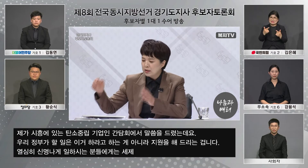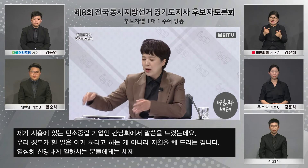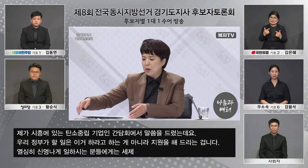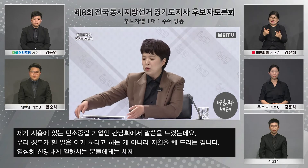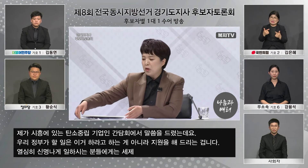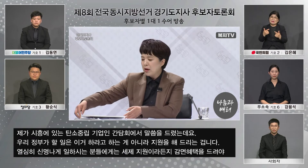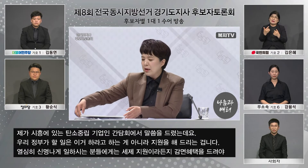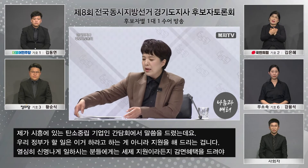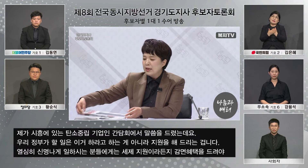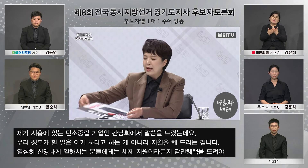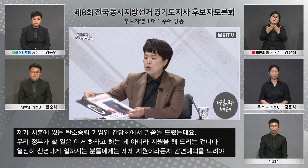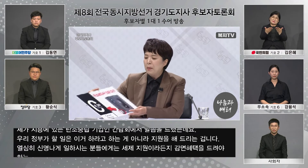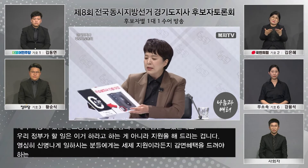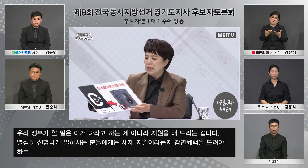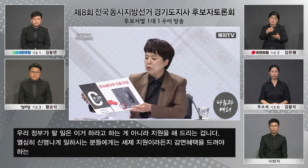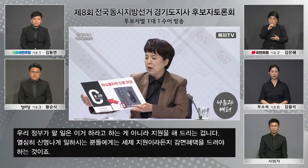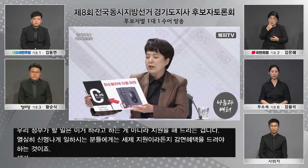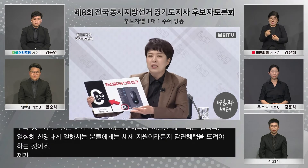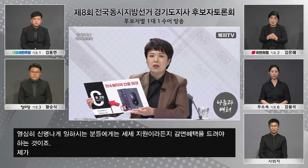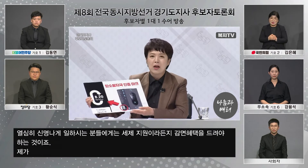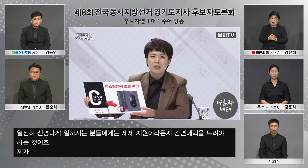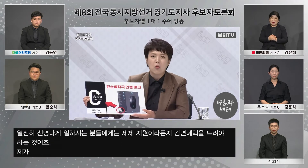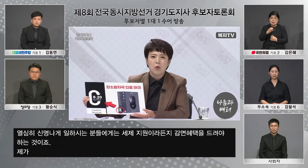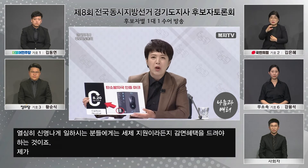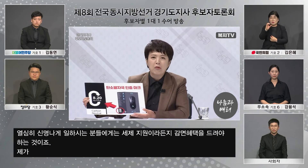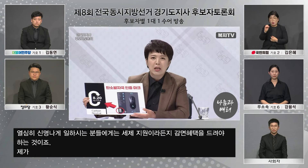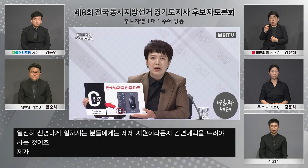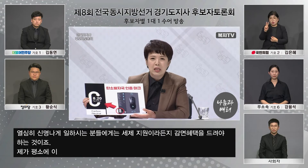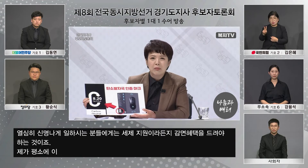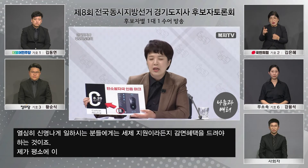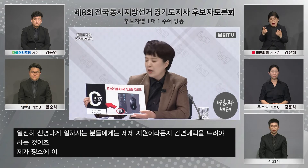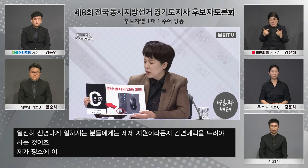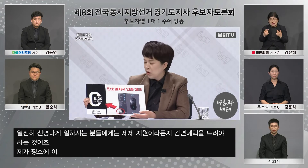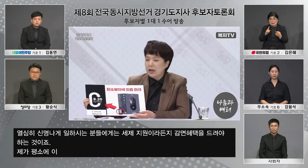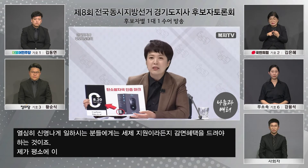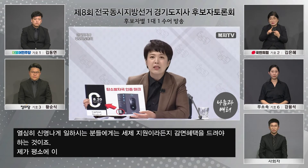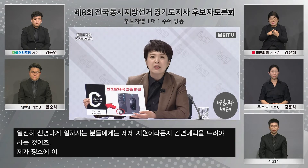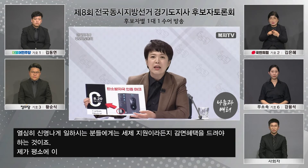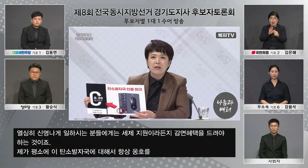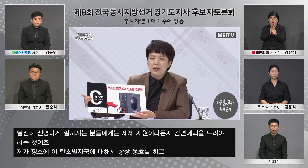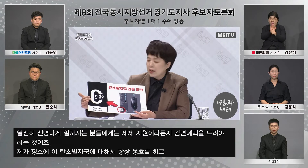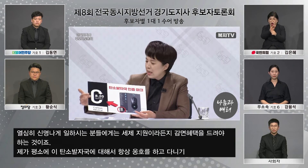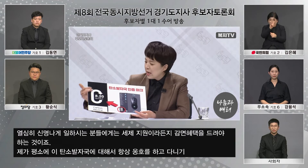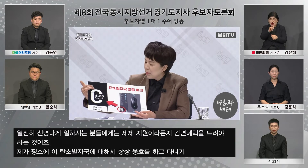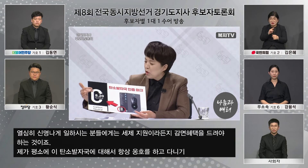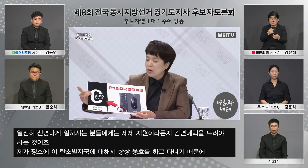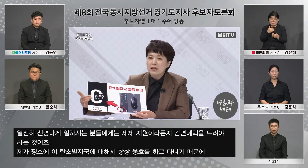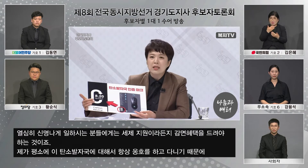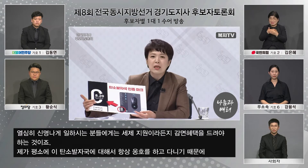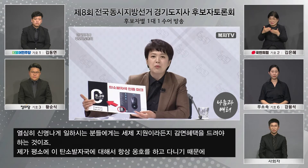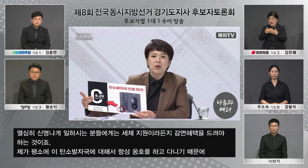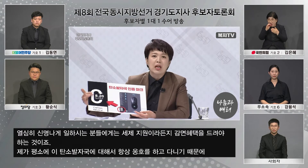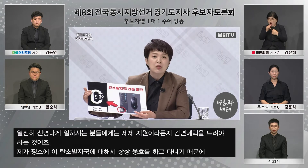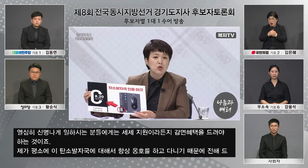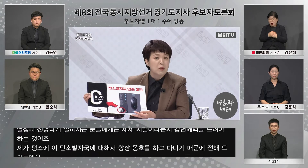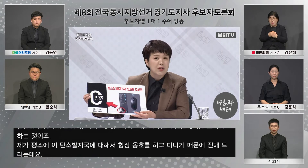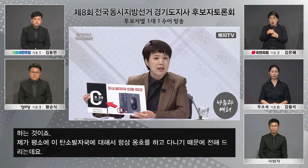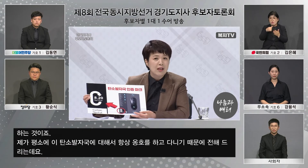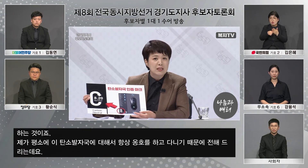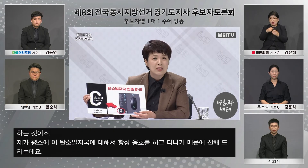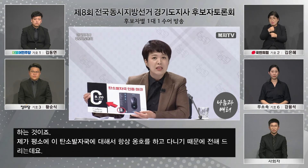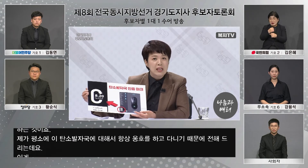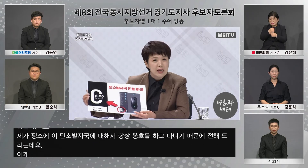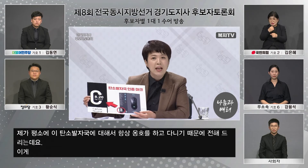거죠. 제가 평소에 이 탄소 발자국에 대해서 항상 옹호를 하고 다니기 때문에 전해드리는데요. 이게 물건이 생산부터 나중에